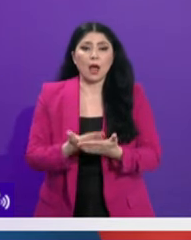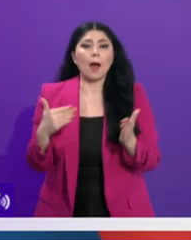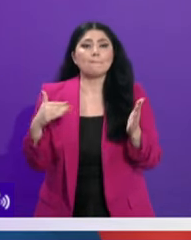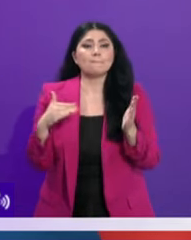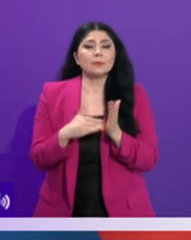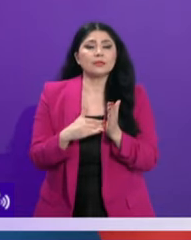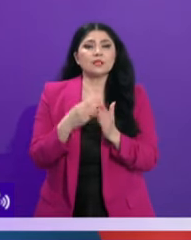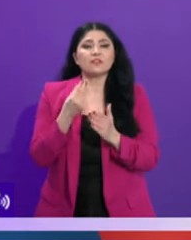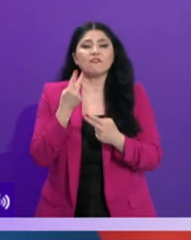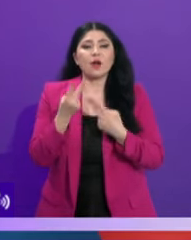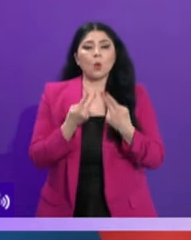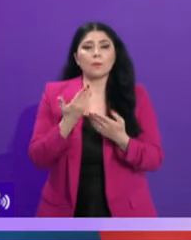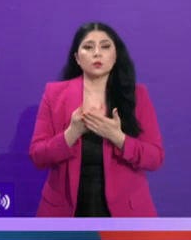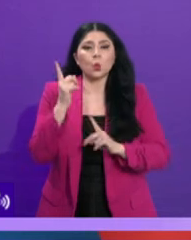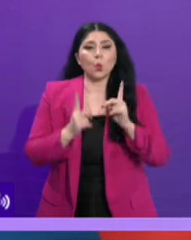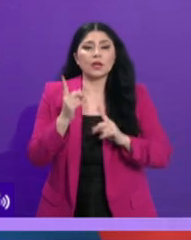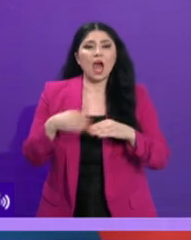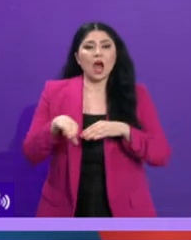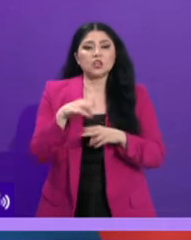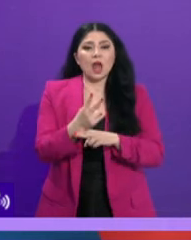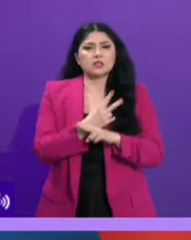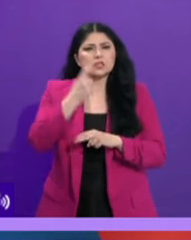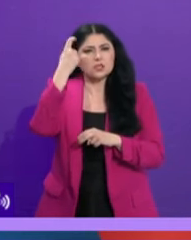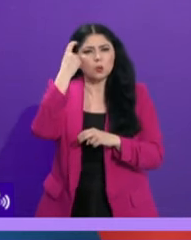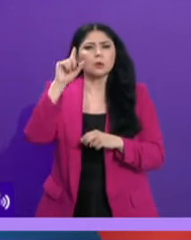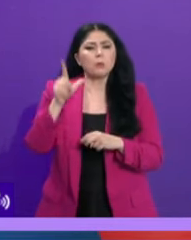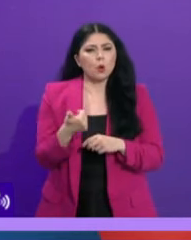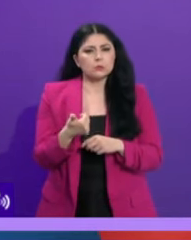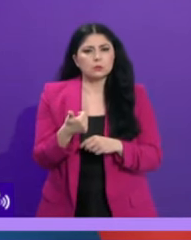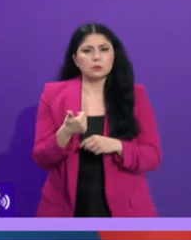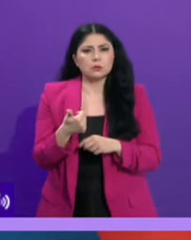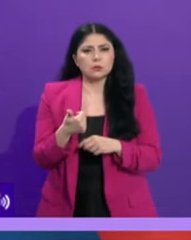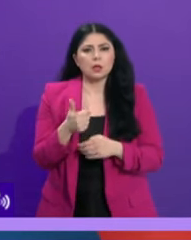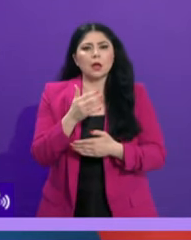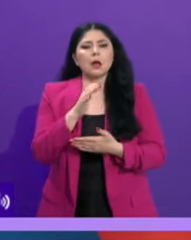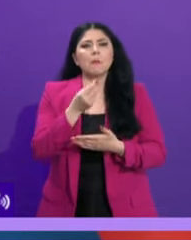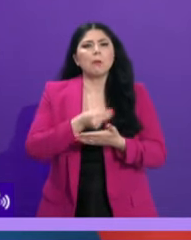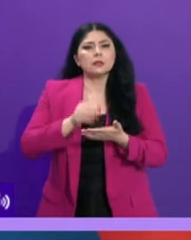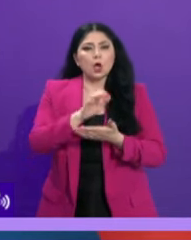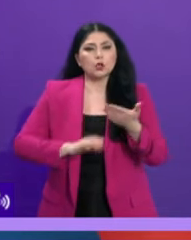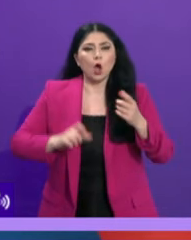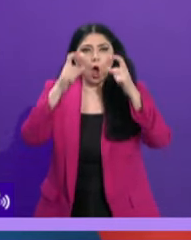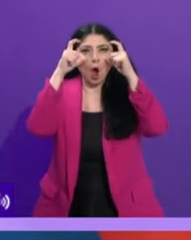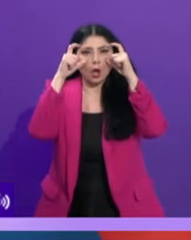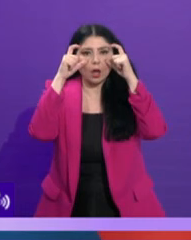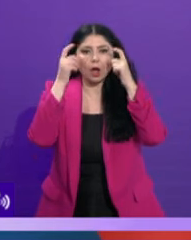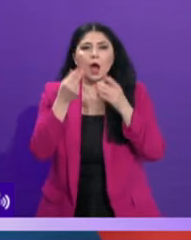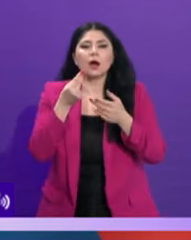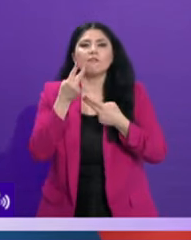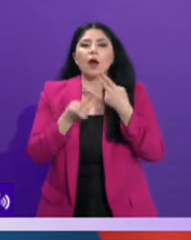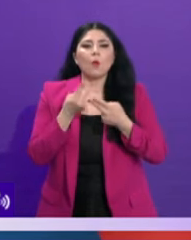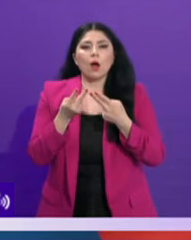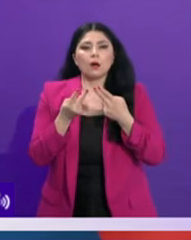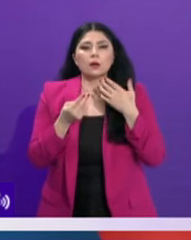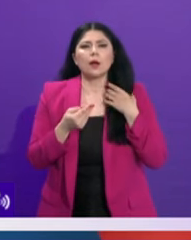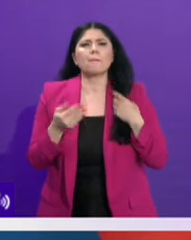sumă după ce unii funcționari publici s-au gândit că își pot deconta ochelari care costă